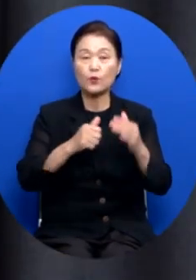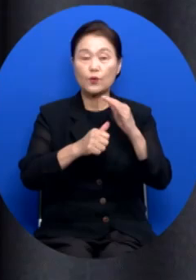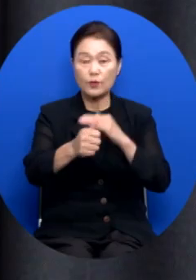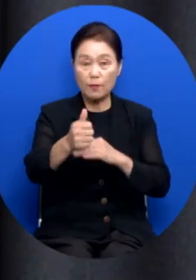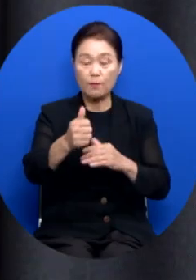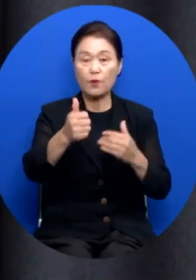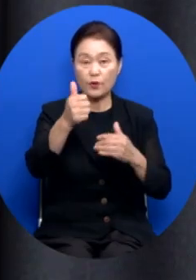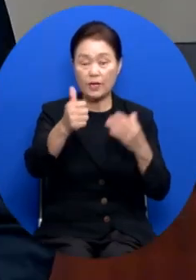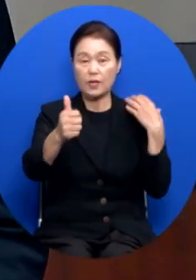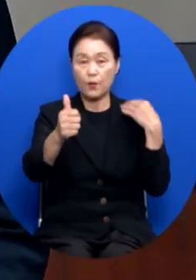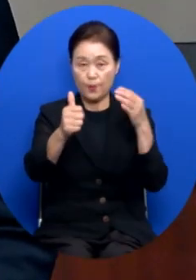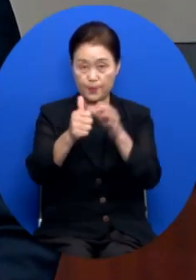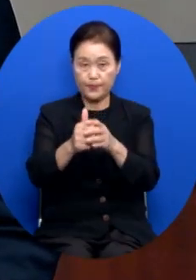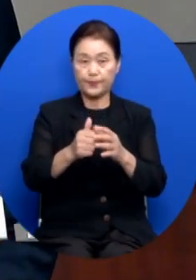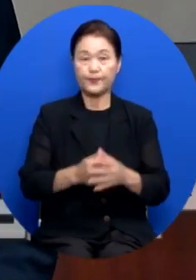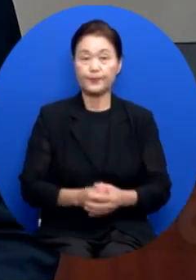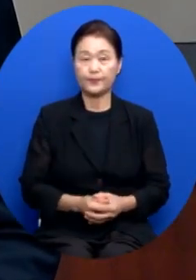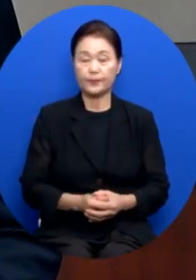위임하기로 했습니다.